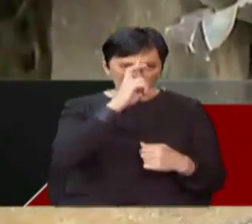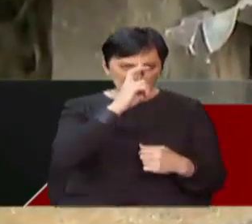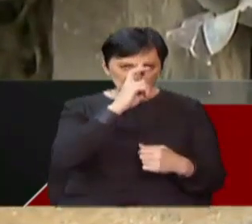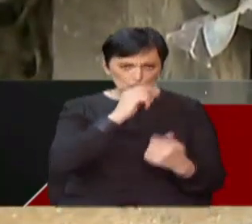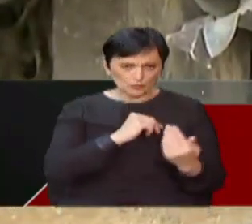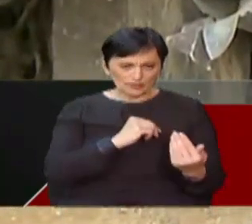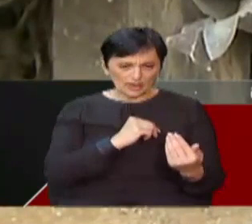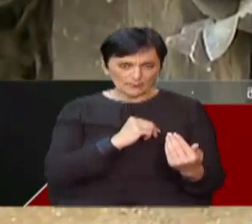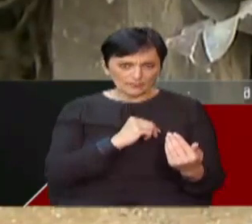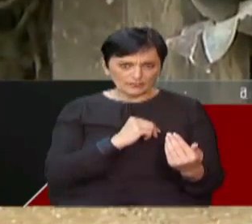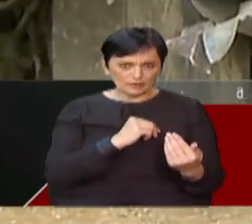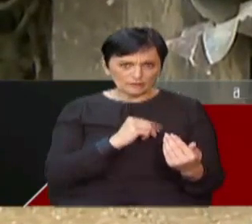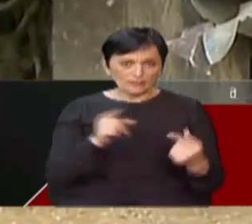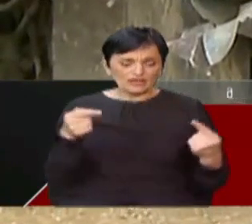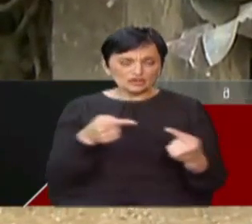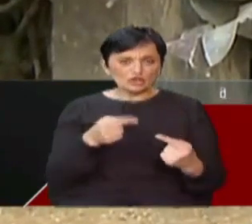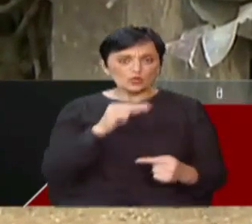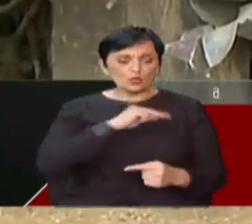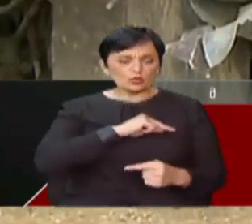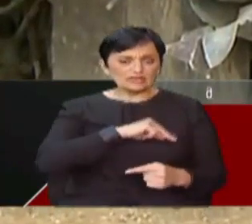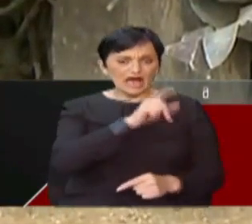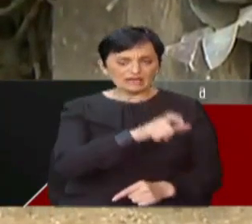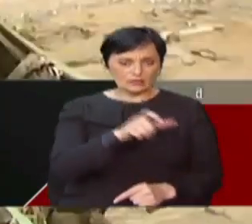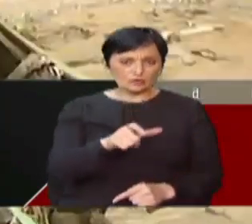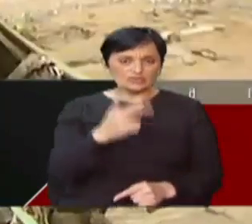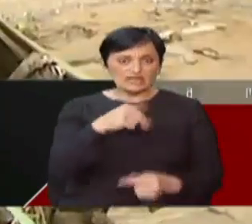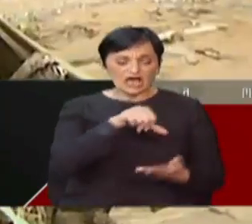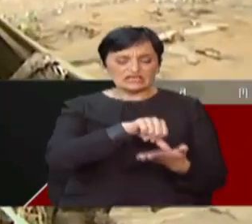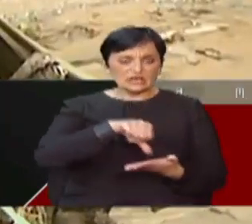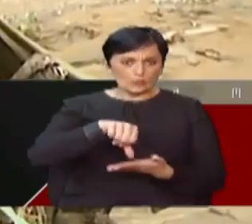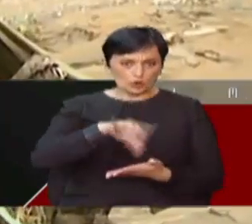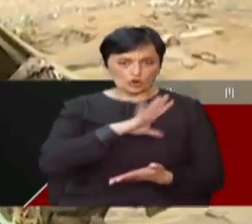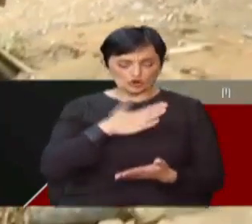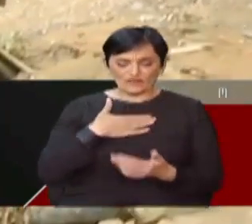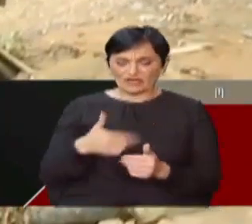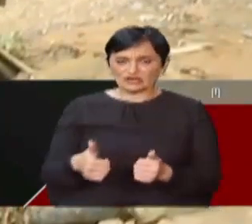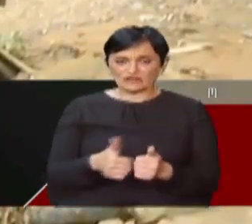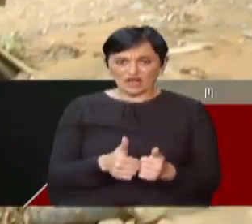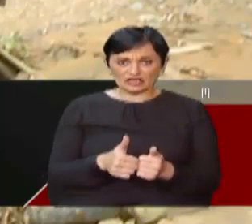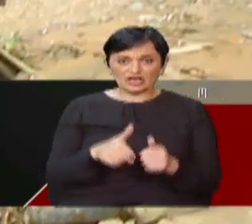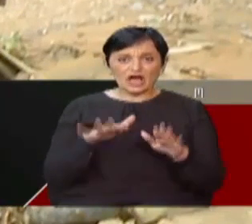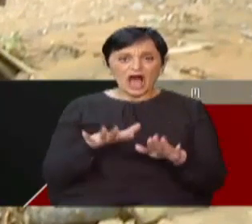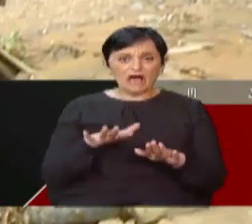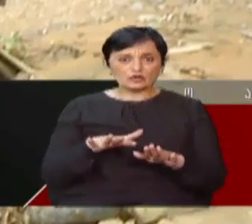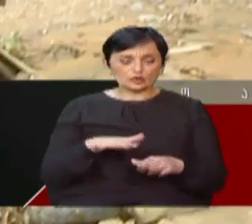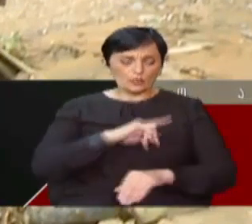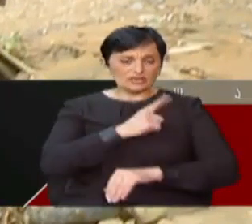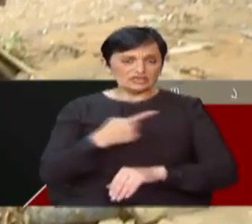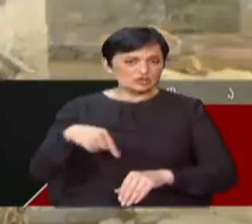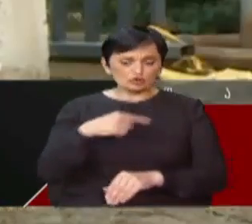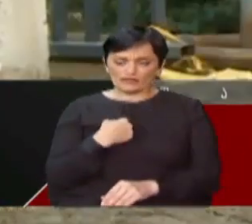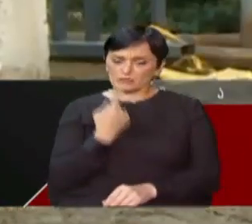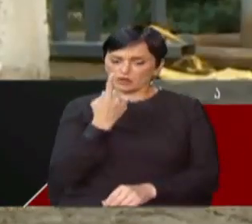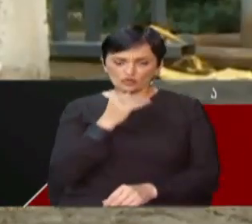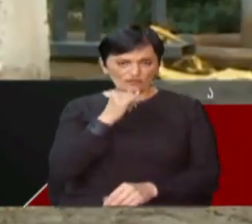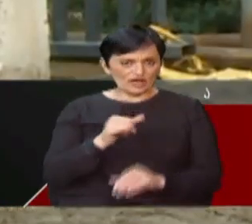ხელისუფლების შესაბამისი უწყების თანამშრომლები და წარმომადგენლები იყვნენ ჩვენს გვერდით. ბუნებრივი ადგილობრივი ძალები ჩვენ ამას მარტო ვერ